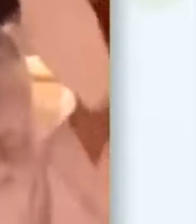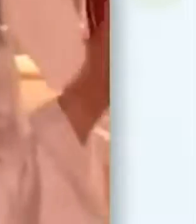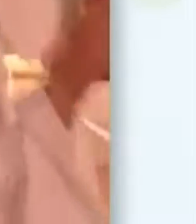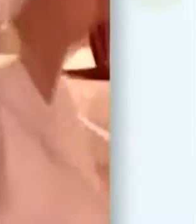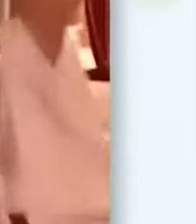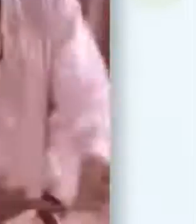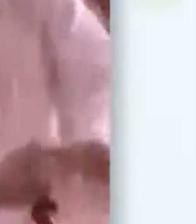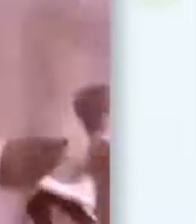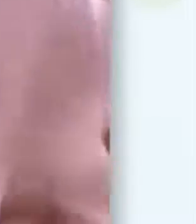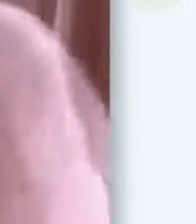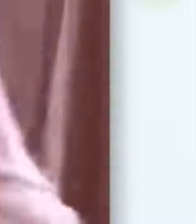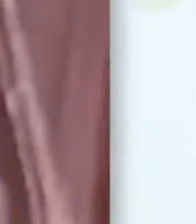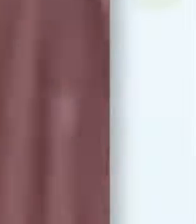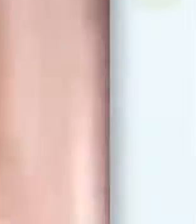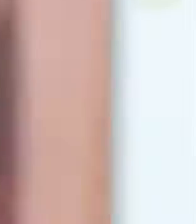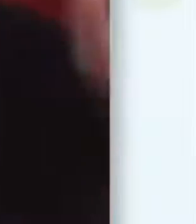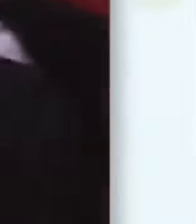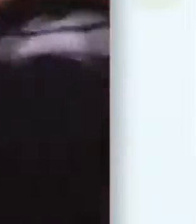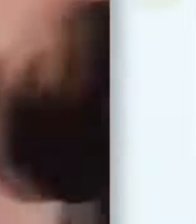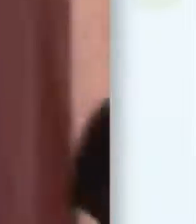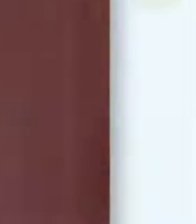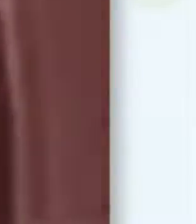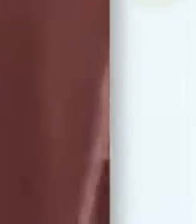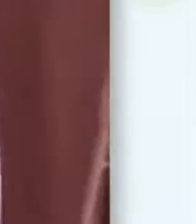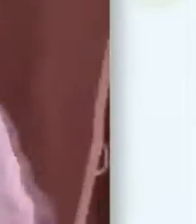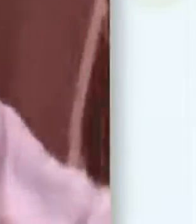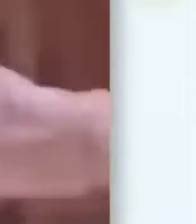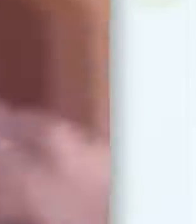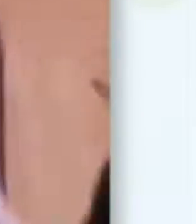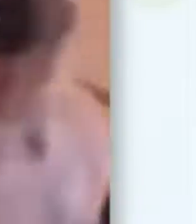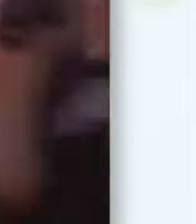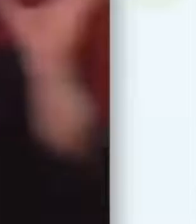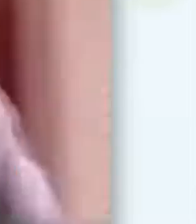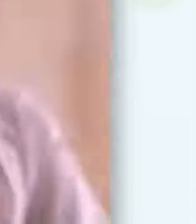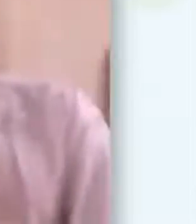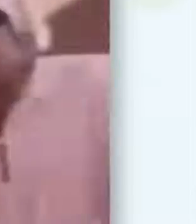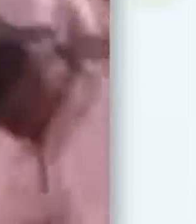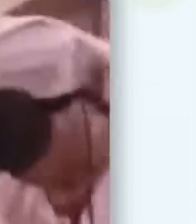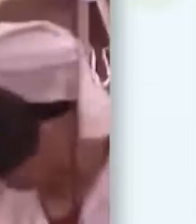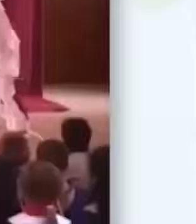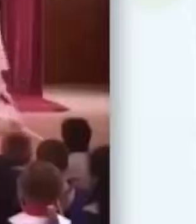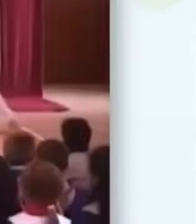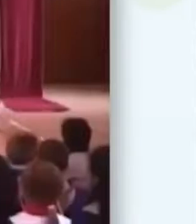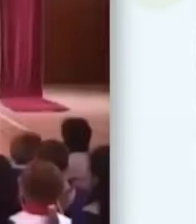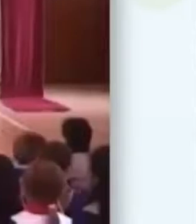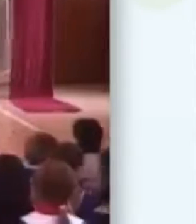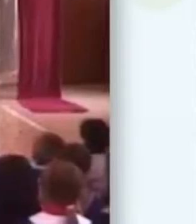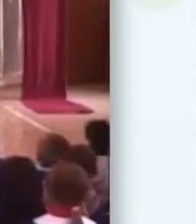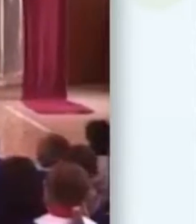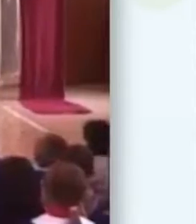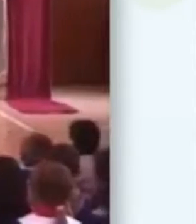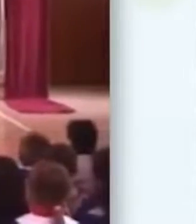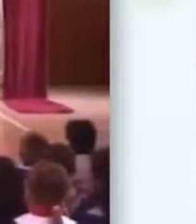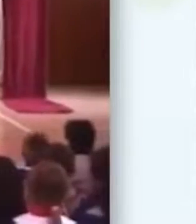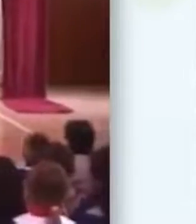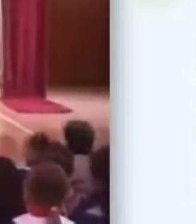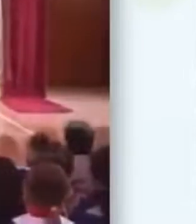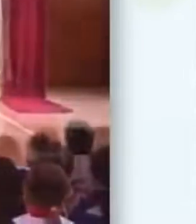vestito bianco e cucinello è sempre santo, fugge l'amore e la fatica, parla da parte la luna e amica.